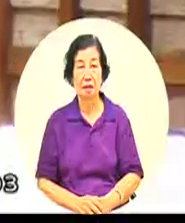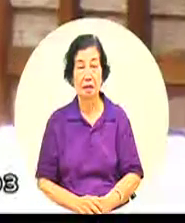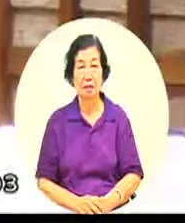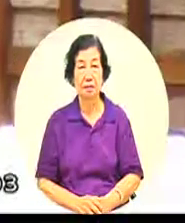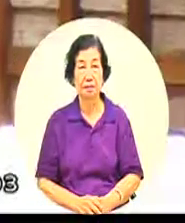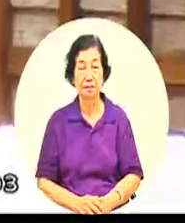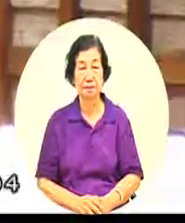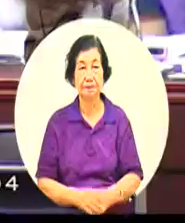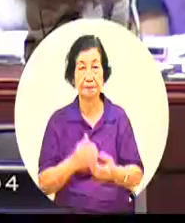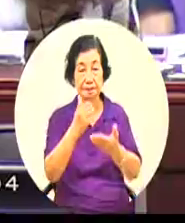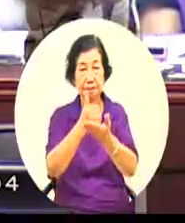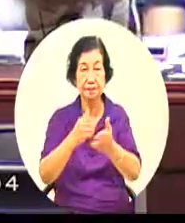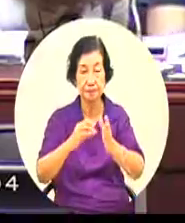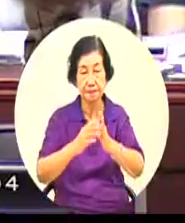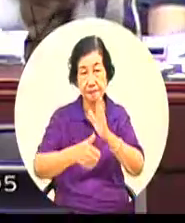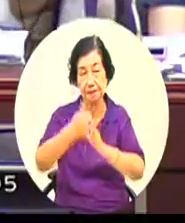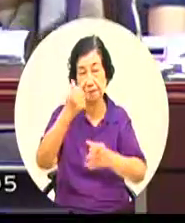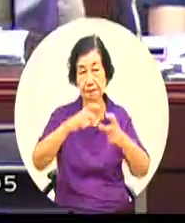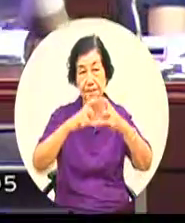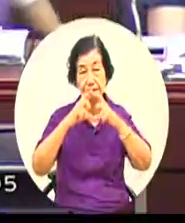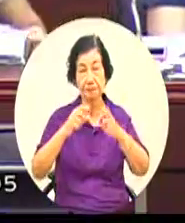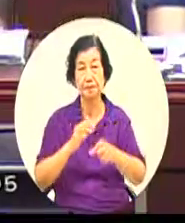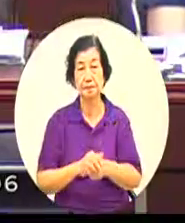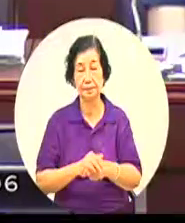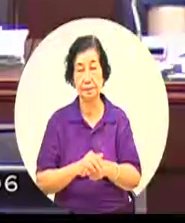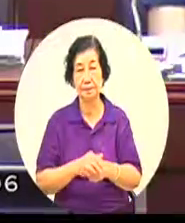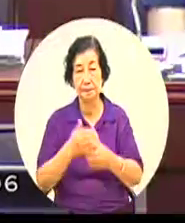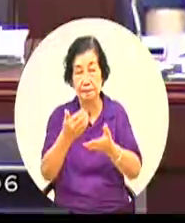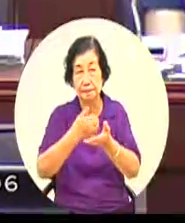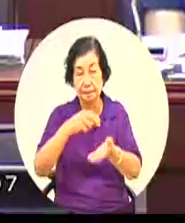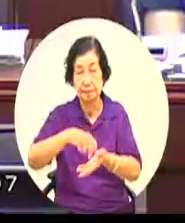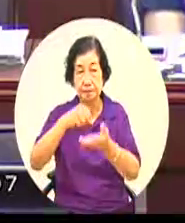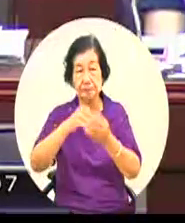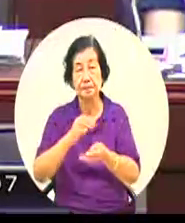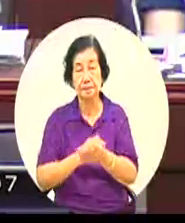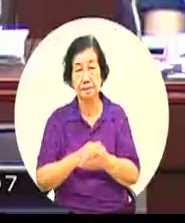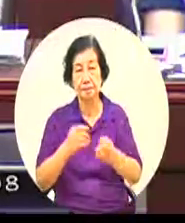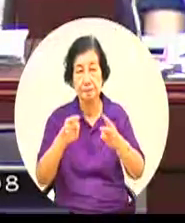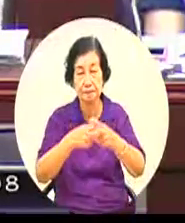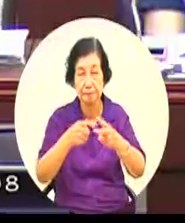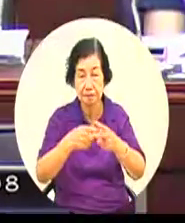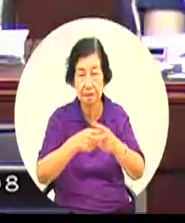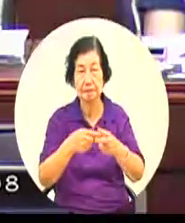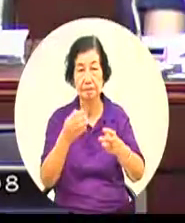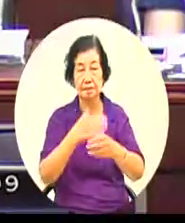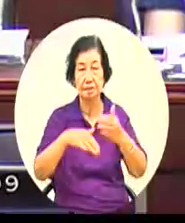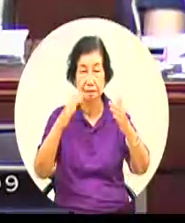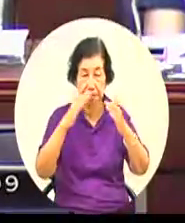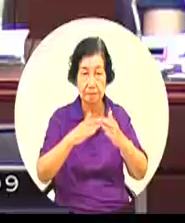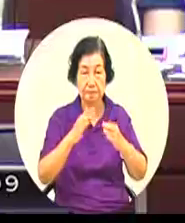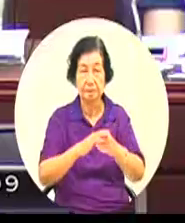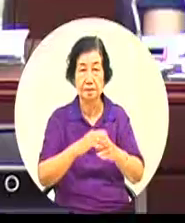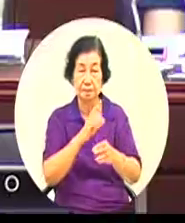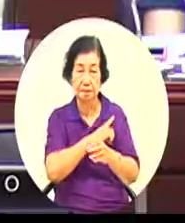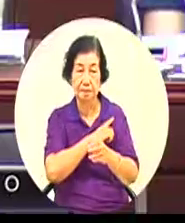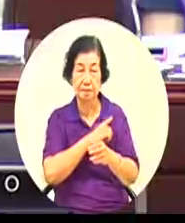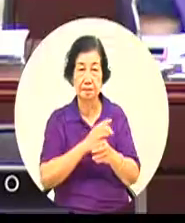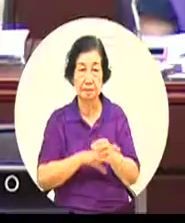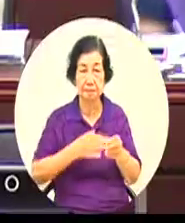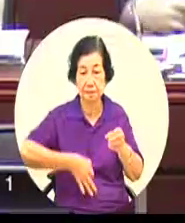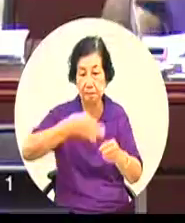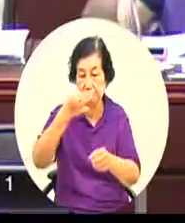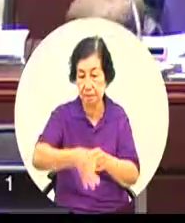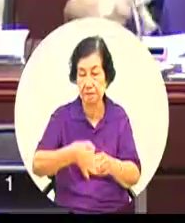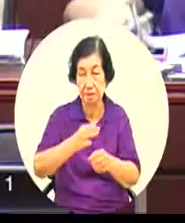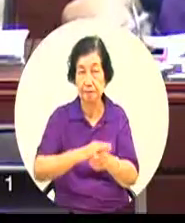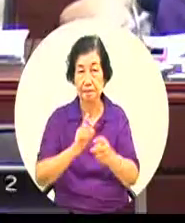还请局长答复。 那个中原刚刚提到两个问题哦，一个小型学校他要负担自筹的比例哦。那这个部分，我们把